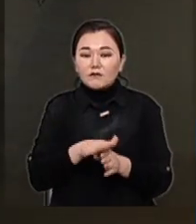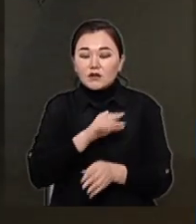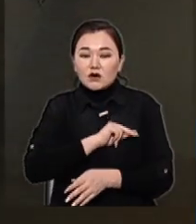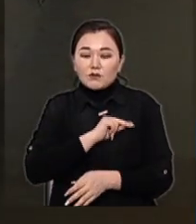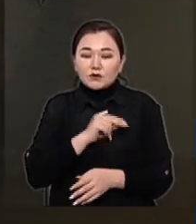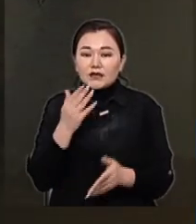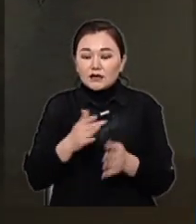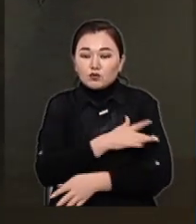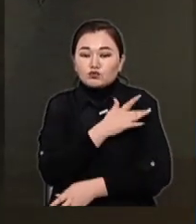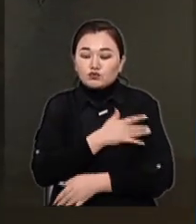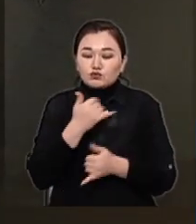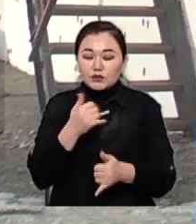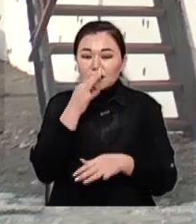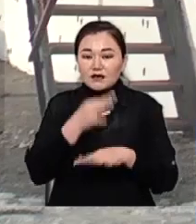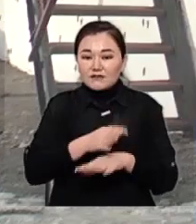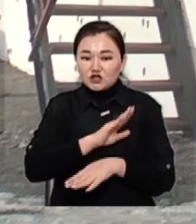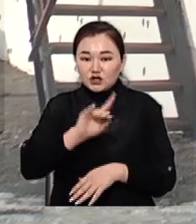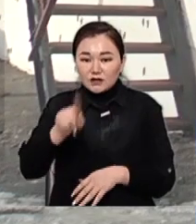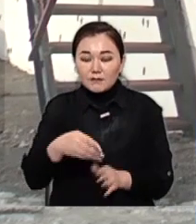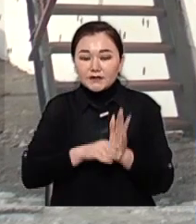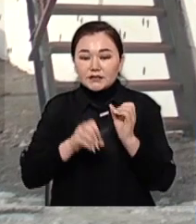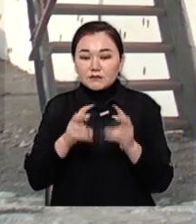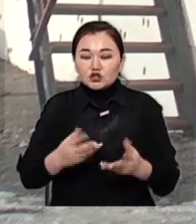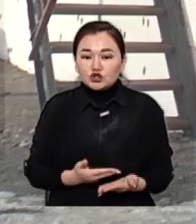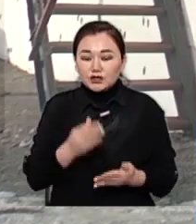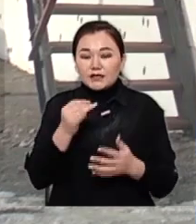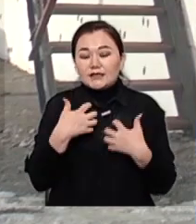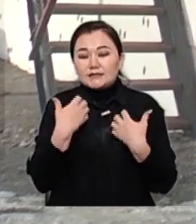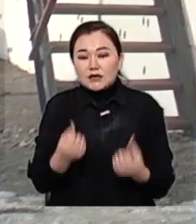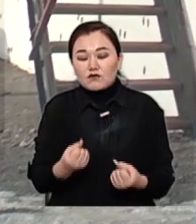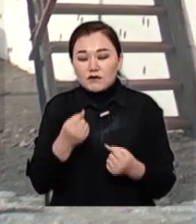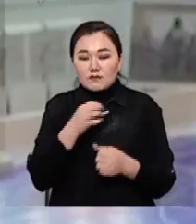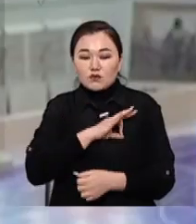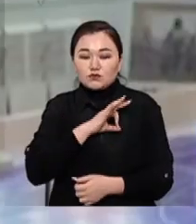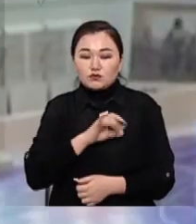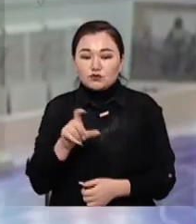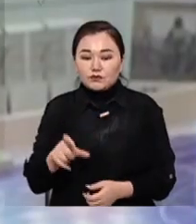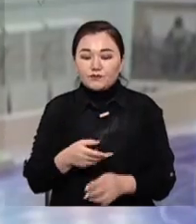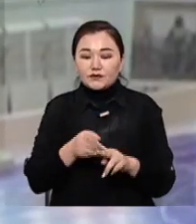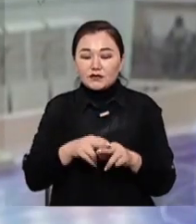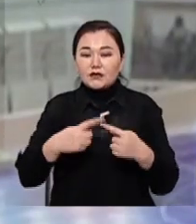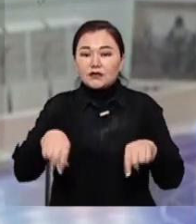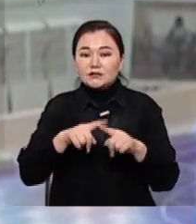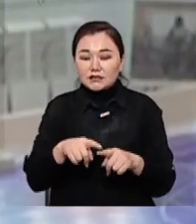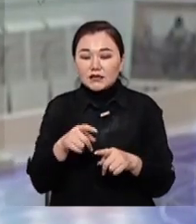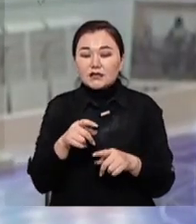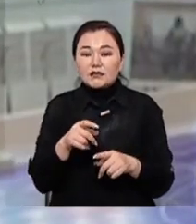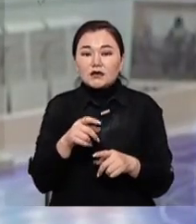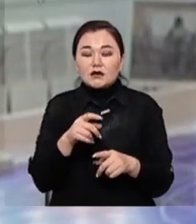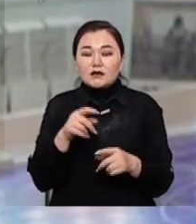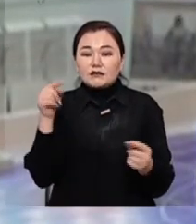работ либо оказание услуг, не отвечающих требованиям безопасности жизни или здоровья потребителей». Данное учреждение не является